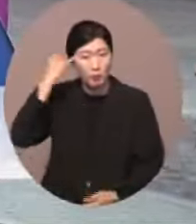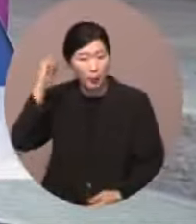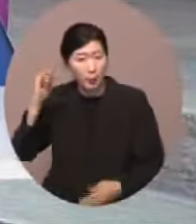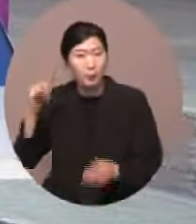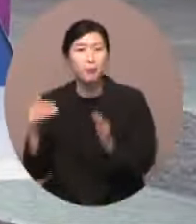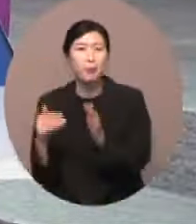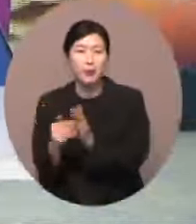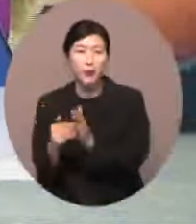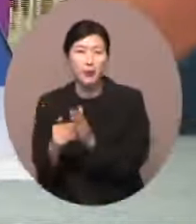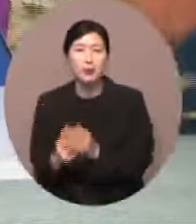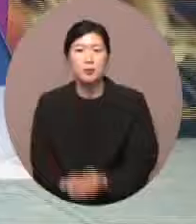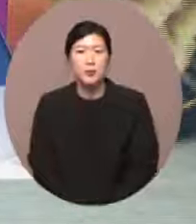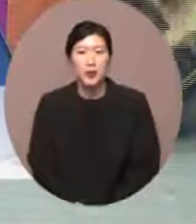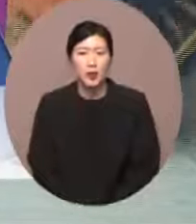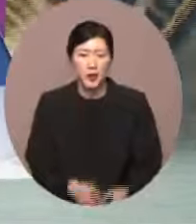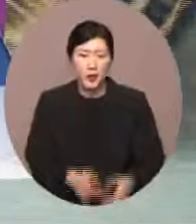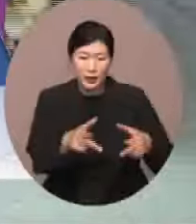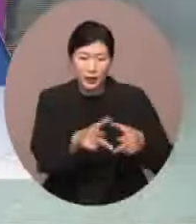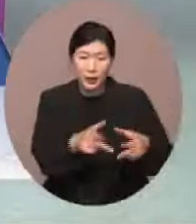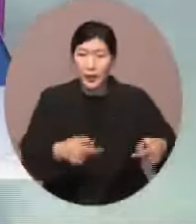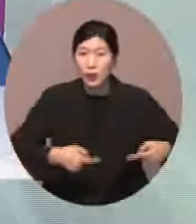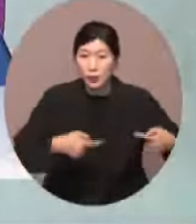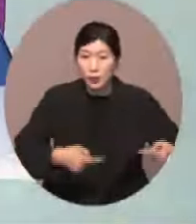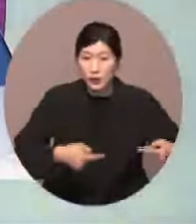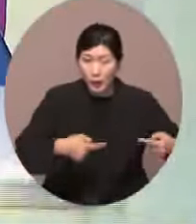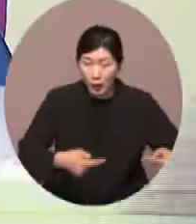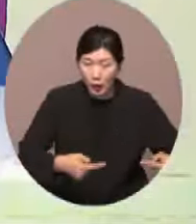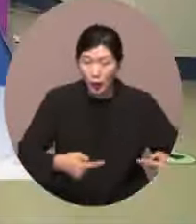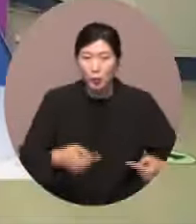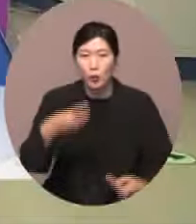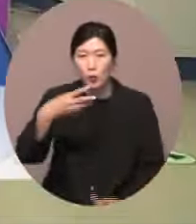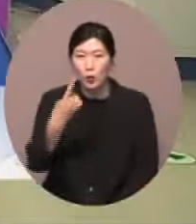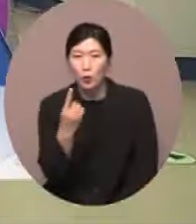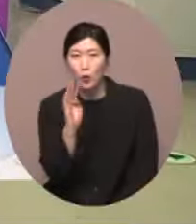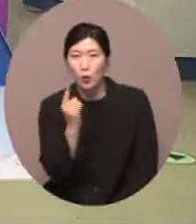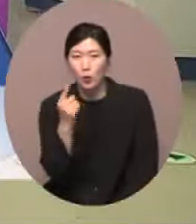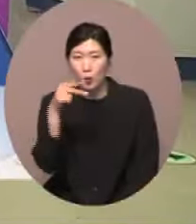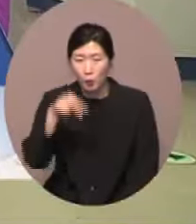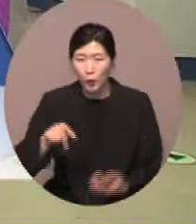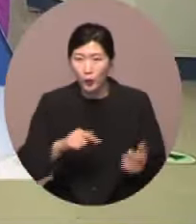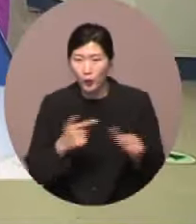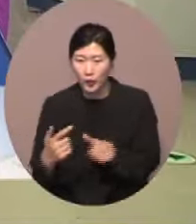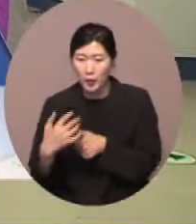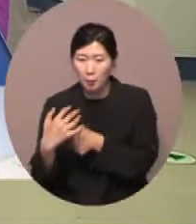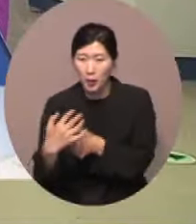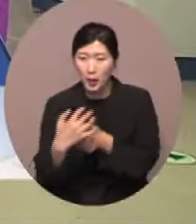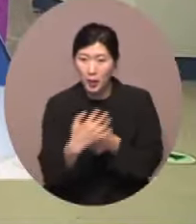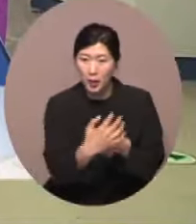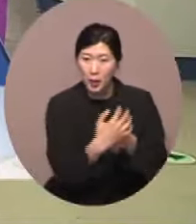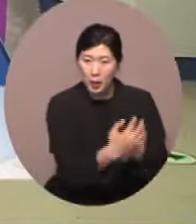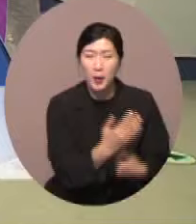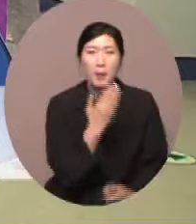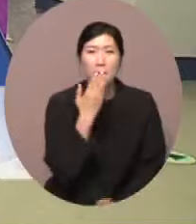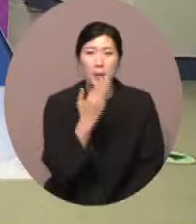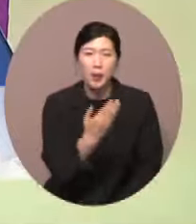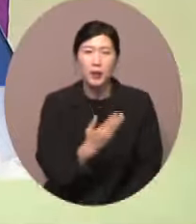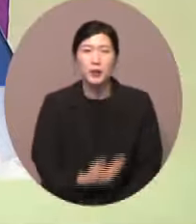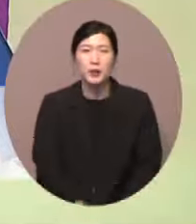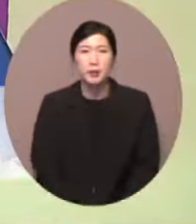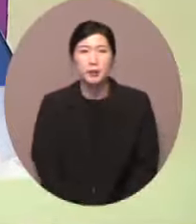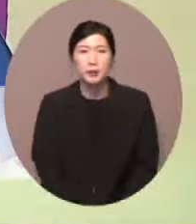개발했습니다 장애인들을 위한 휠체어는 물론 이동형 로봇 등 다양한 분야에 활용될 수 있습니다